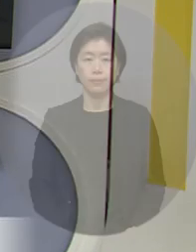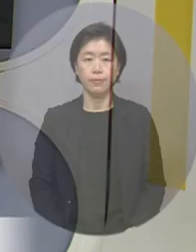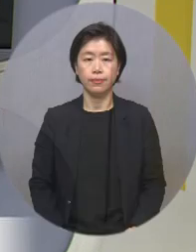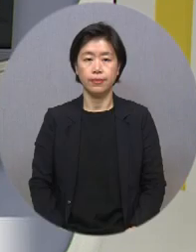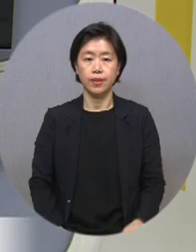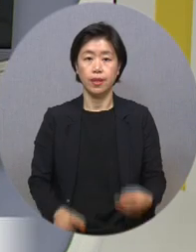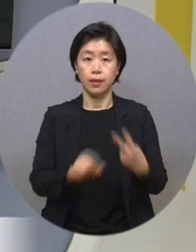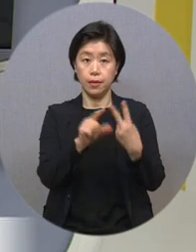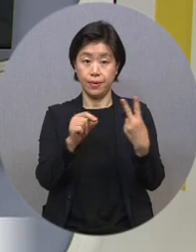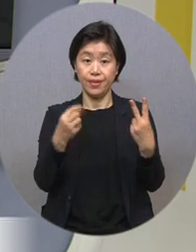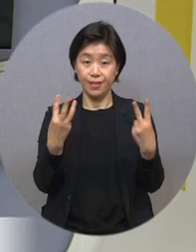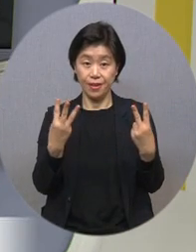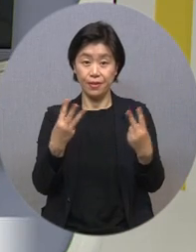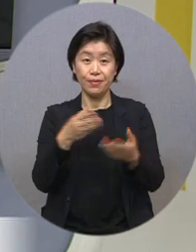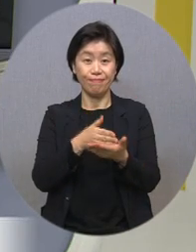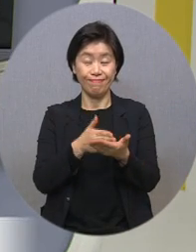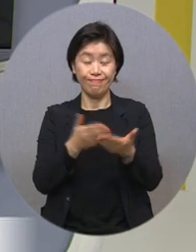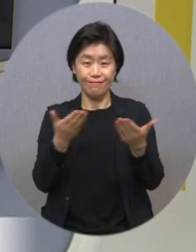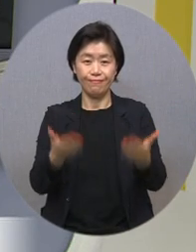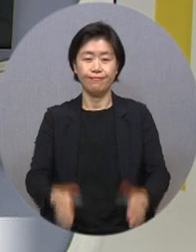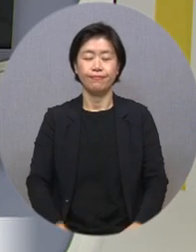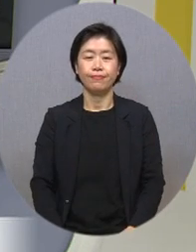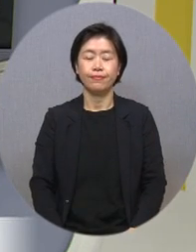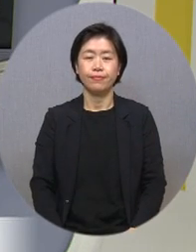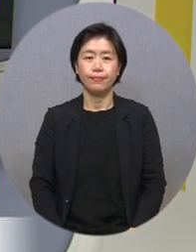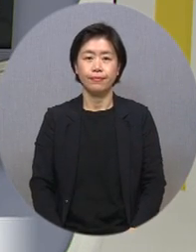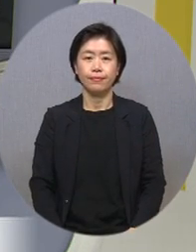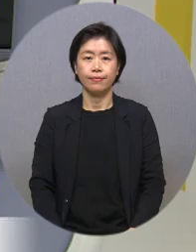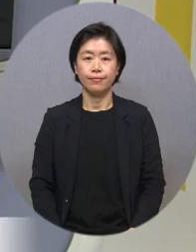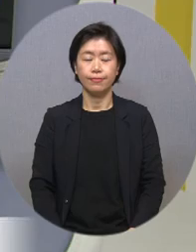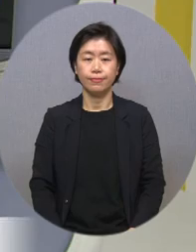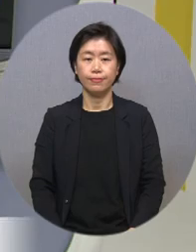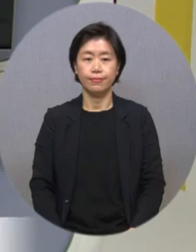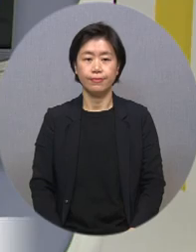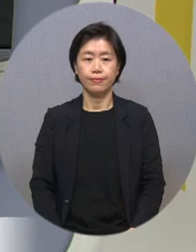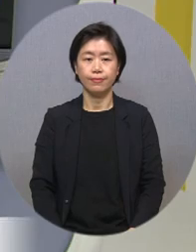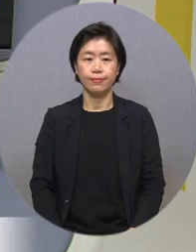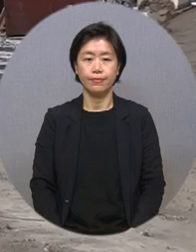6월 3일 목요일 만만한 뉴스는 지역 네트워크 소식으로 함께합니다.